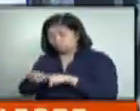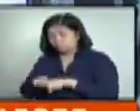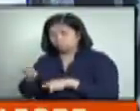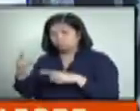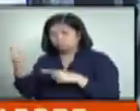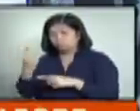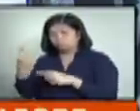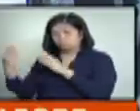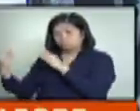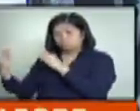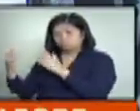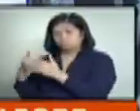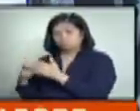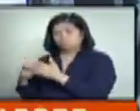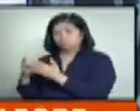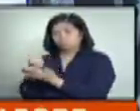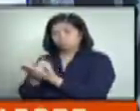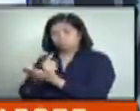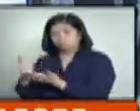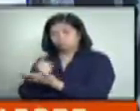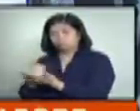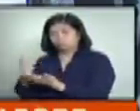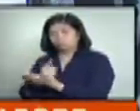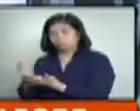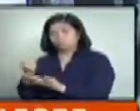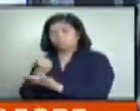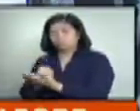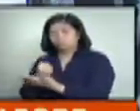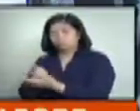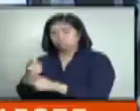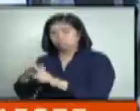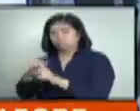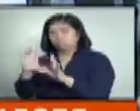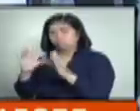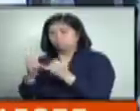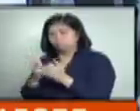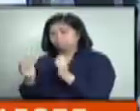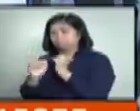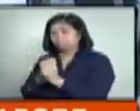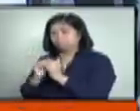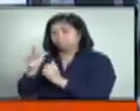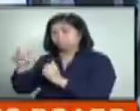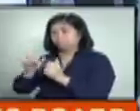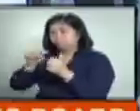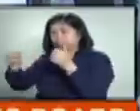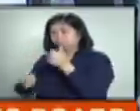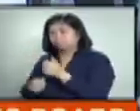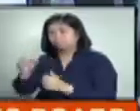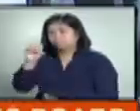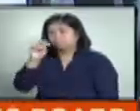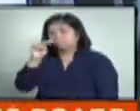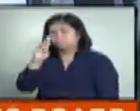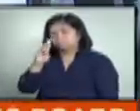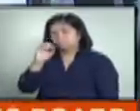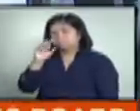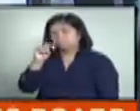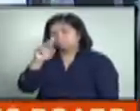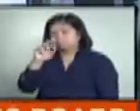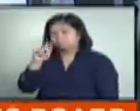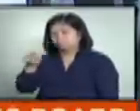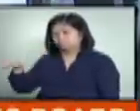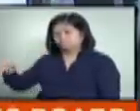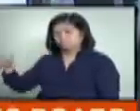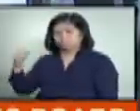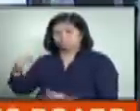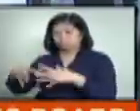na umaasa ng lingguang sweldo galing sa kumpanya. So, ikaw pala ay subcontractor at tauhan mo ito muna